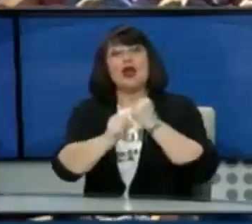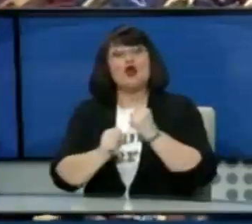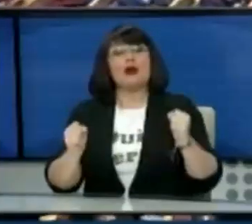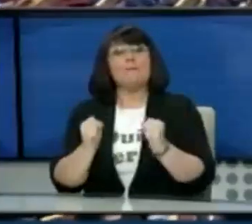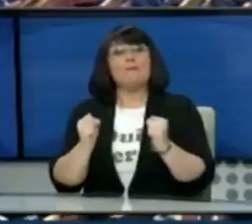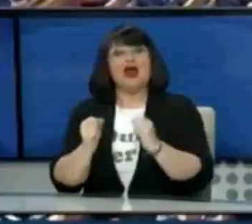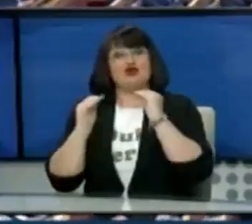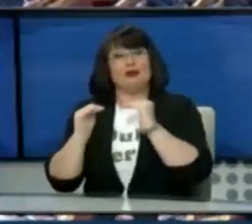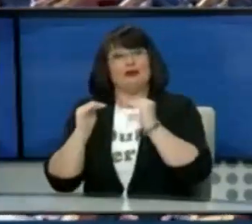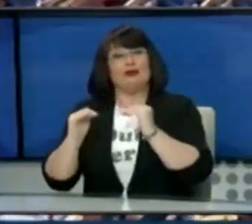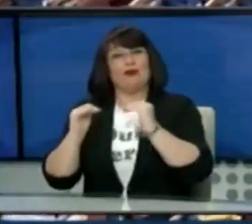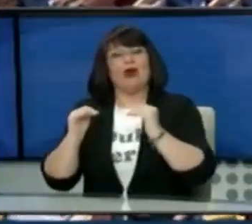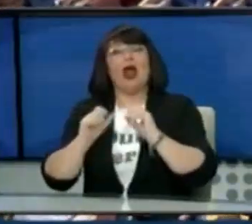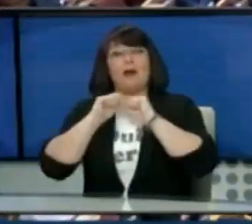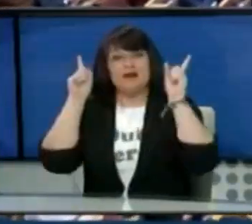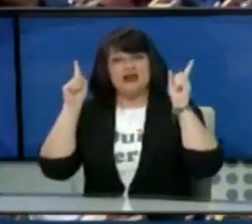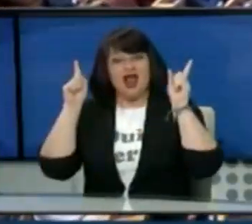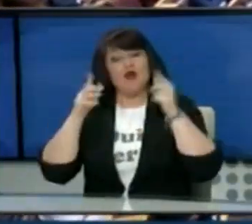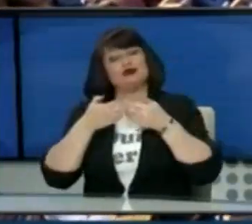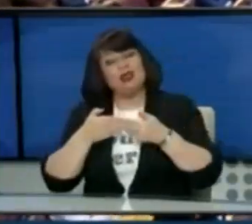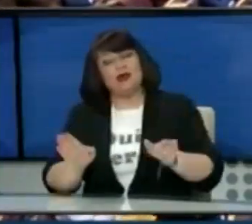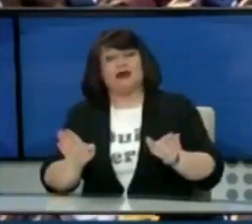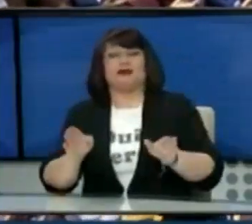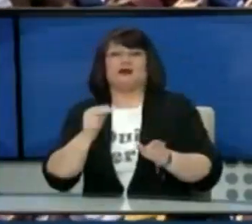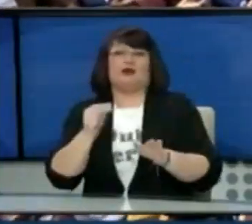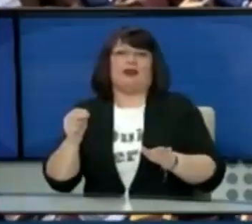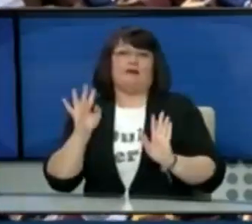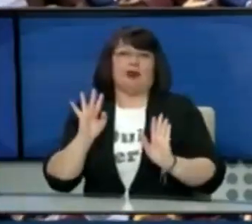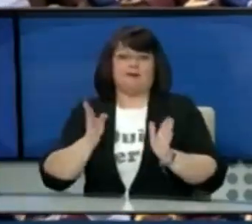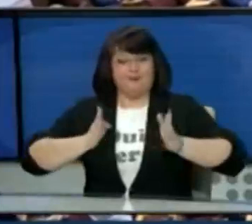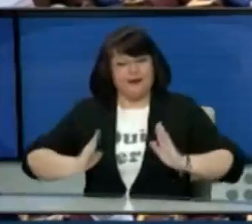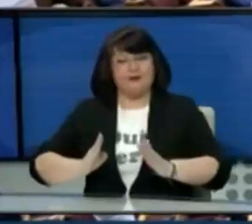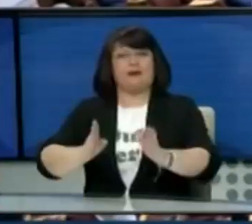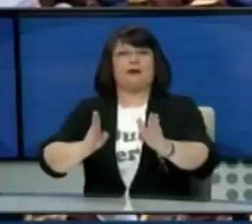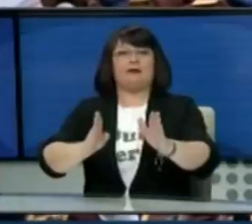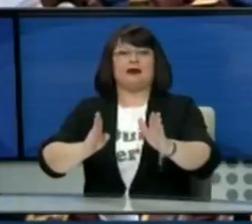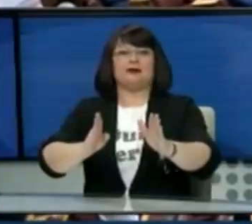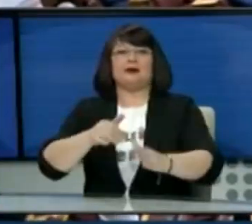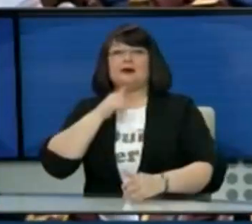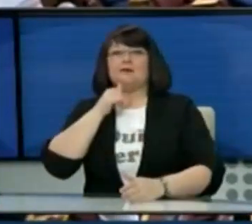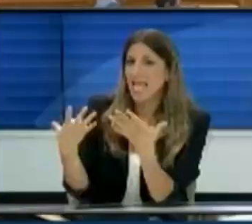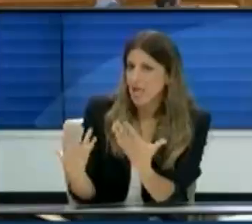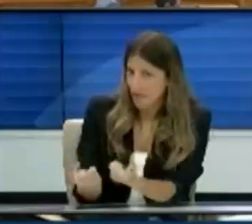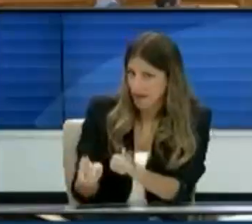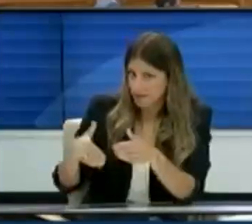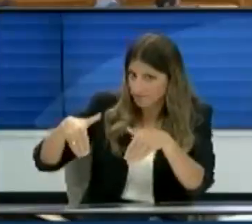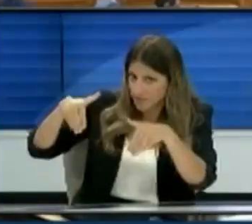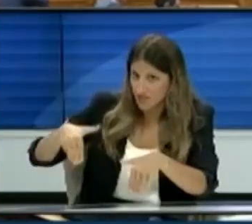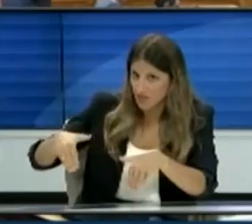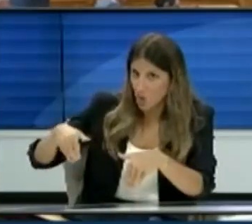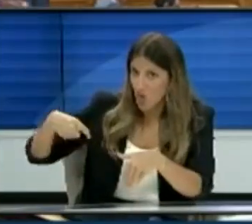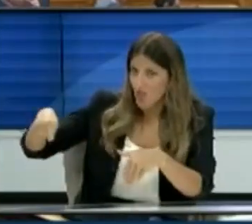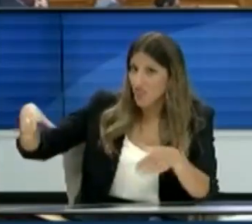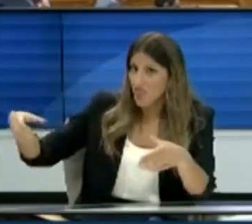χρόνια. Και τίθενται επιτέλους σε μια τροχιά τακτικών και μόνιμων αυξήσεων. Και έρχεστε για άλλη μια φορά